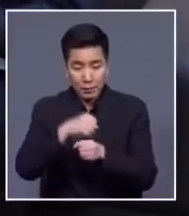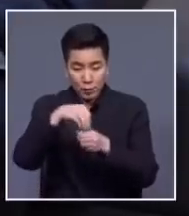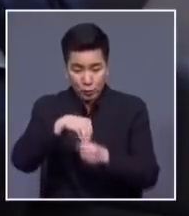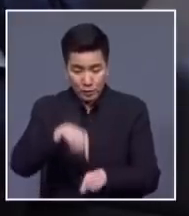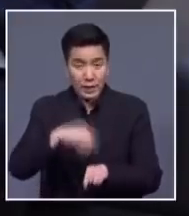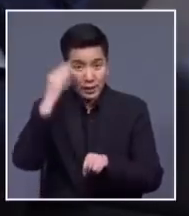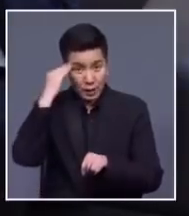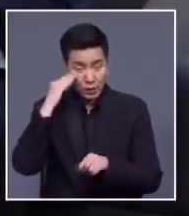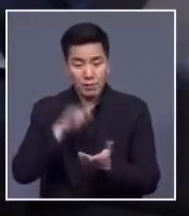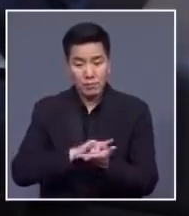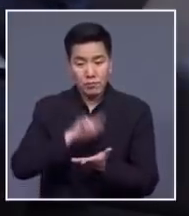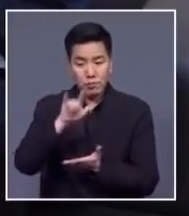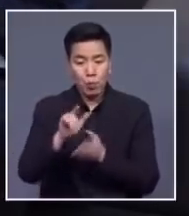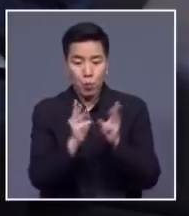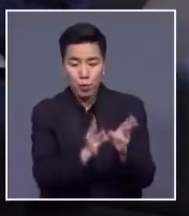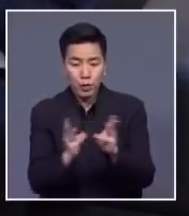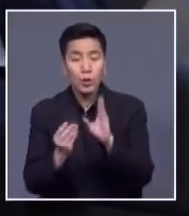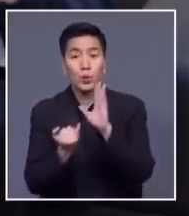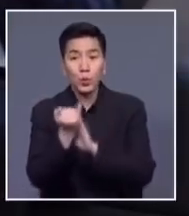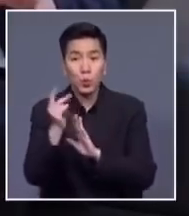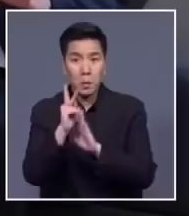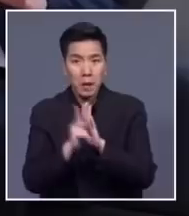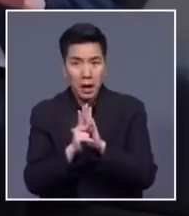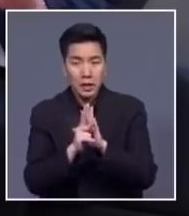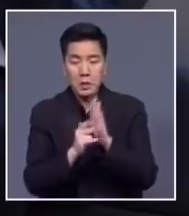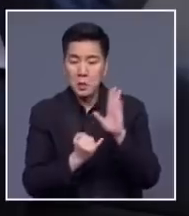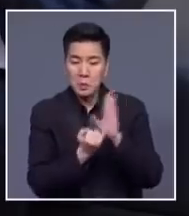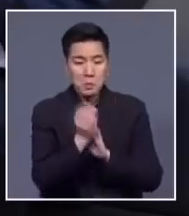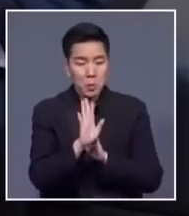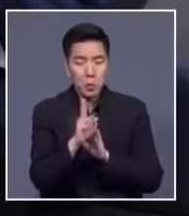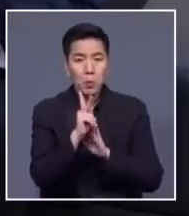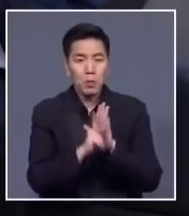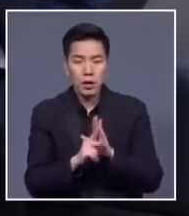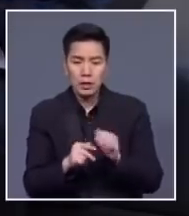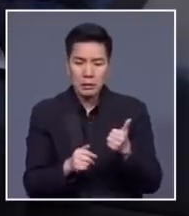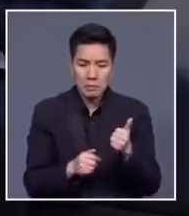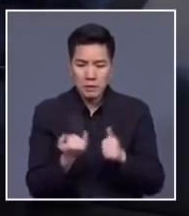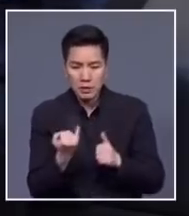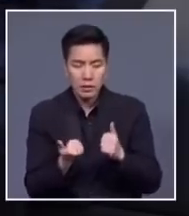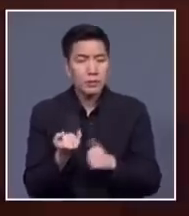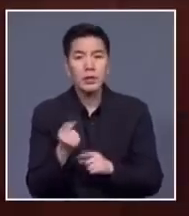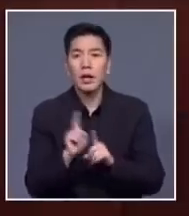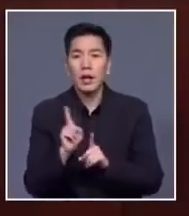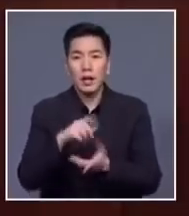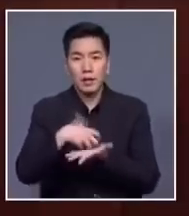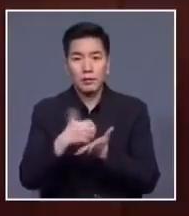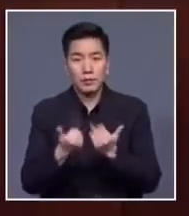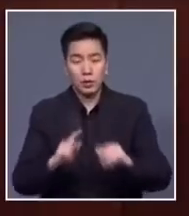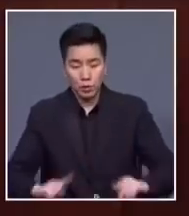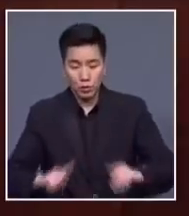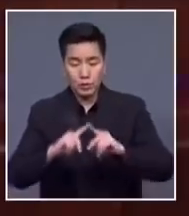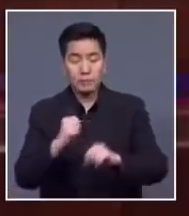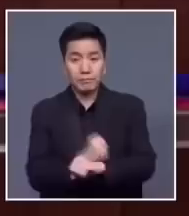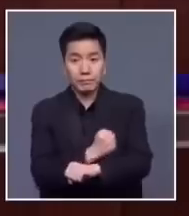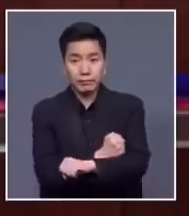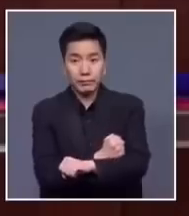จากเมืองไทยเดินทางมาที่นี่อย่างถูกต้องตามกฎหมายกับไม่ถูกกฎหมายเนี่ยมันมีข้อดีข้อเสียแตกต่างกันอย่างไรครับ นะครับทางกระทรวงแรงงาน